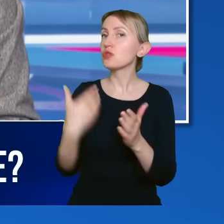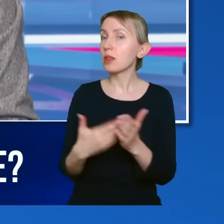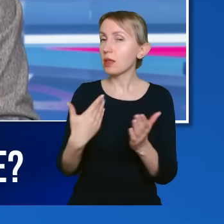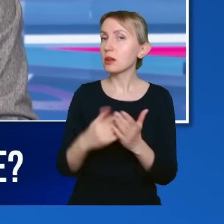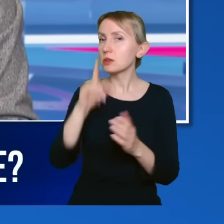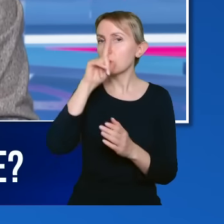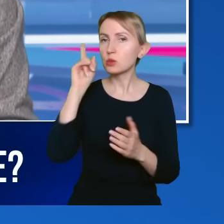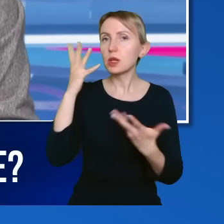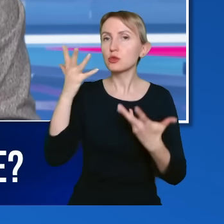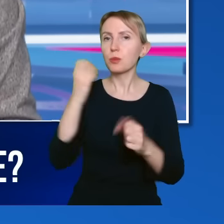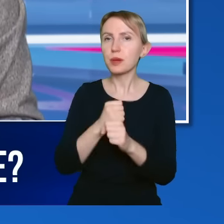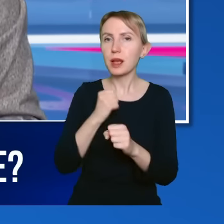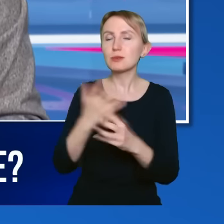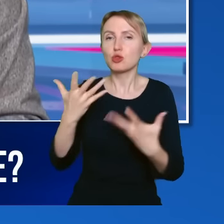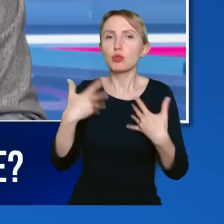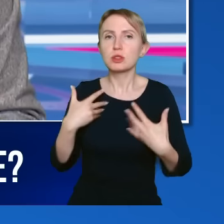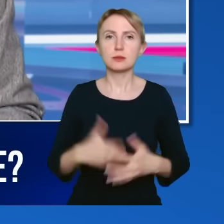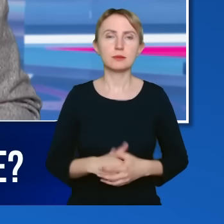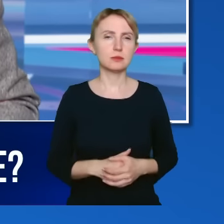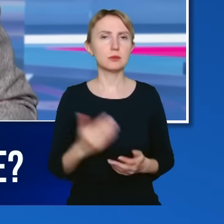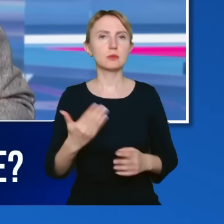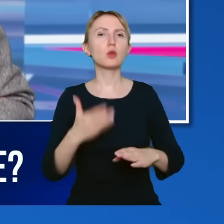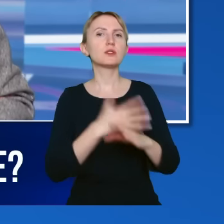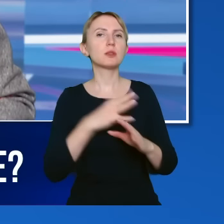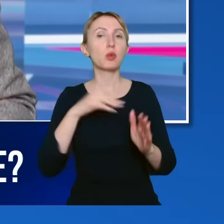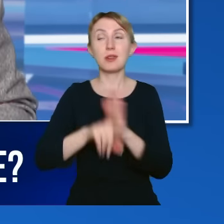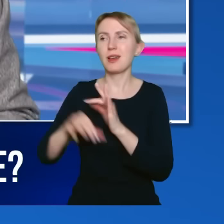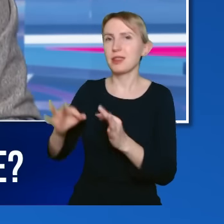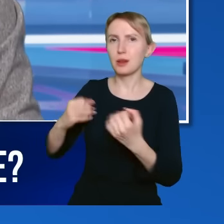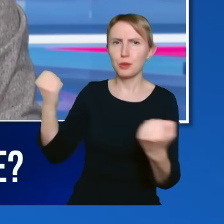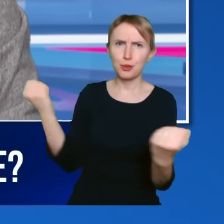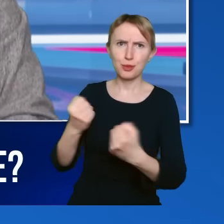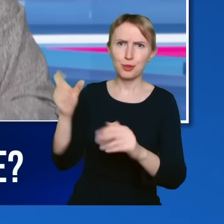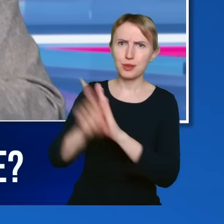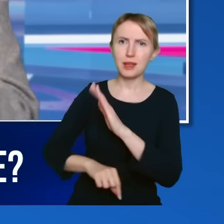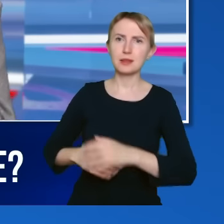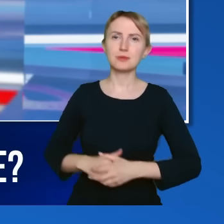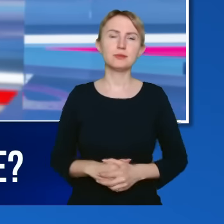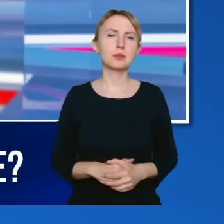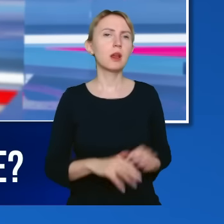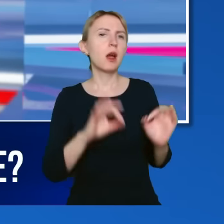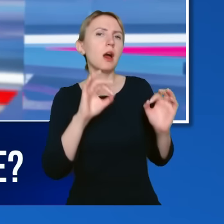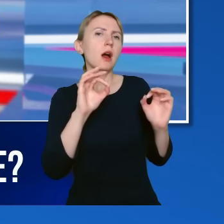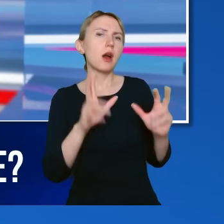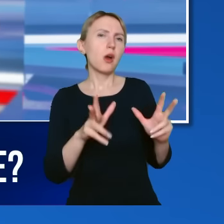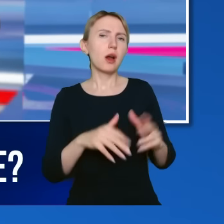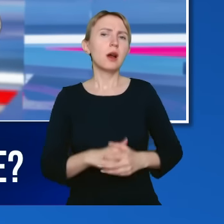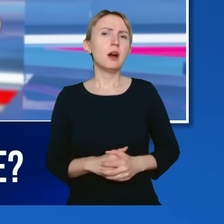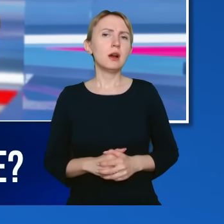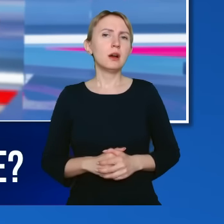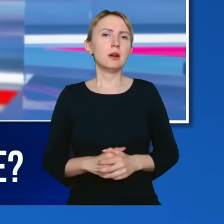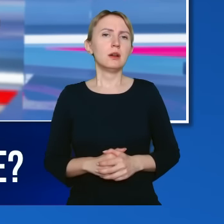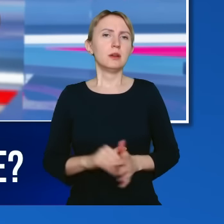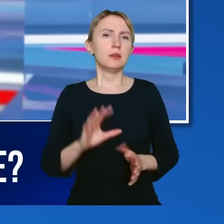mieć pracę, bo chcą przeżyć. To już wcześniej było tańsze. No, ale wie pan, ale teraz jest szczególnie tanie. Okej, znaczy to się oczywiście zbiera kilka rzeczy, no ale